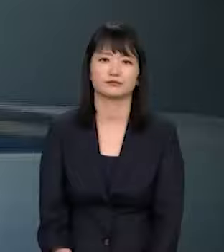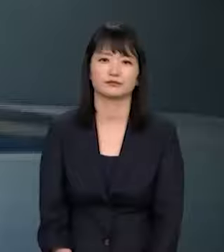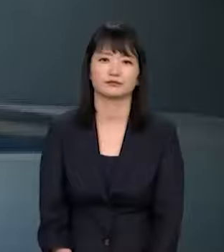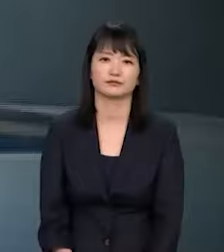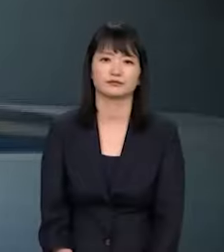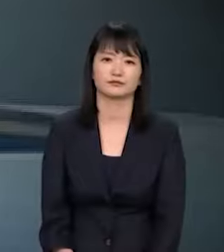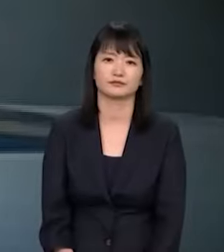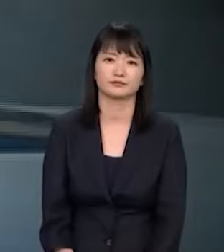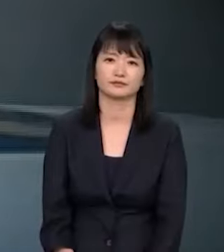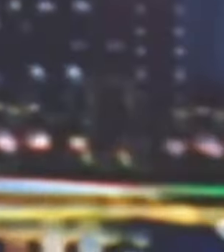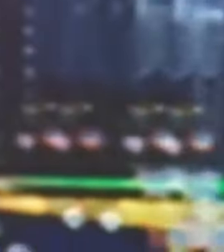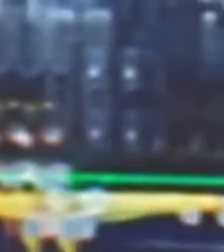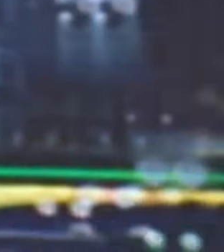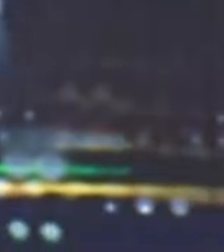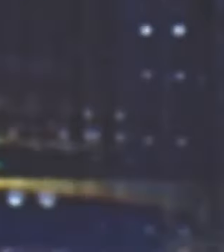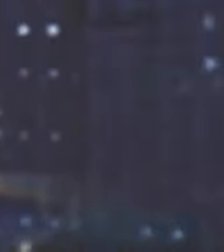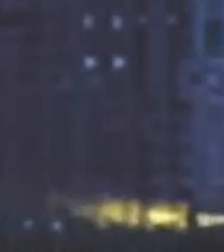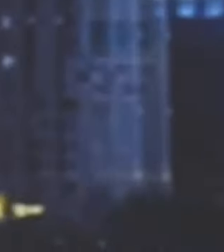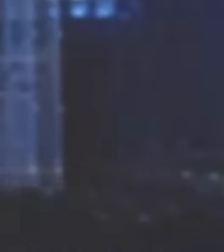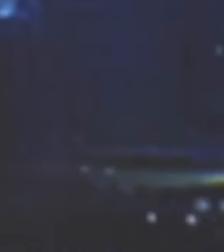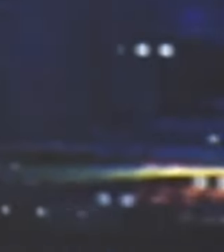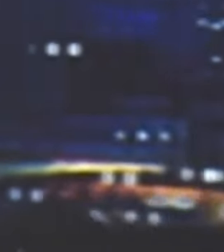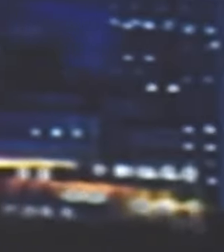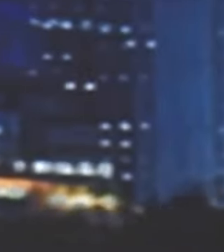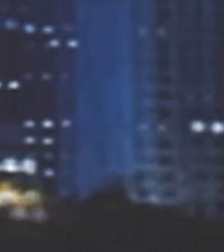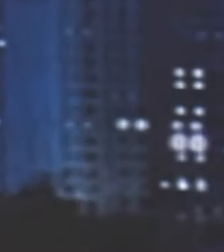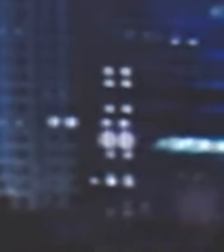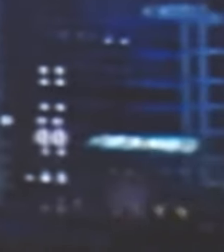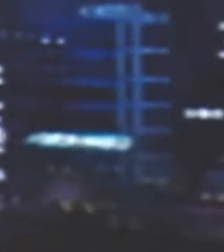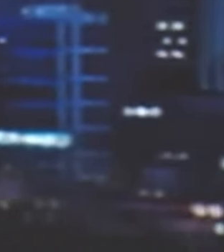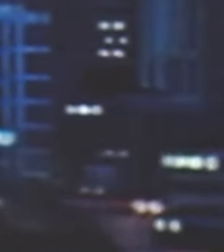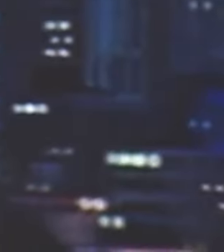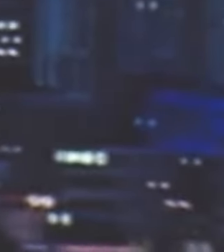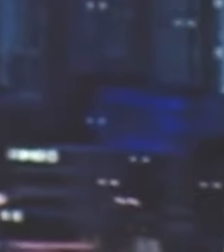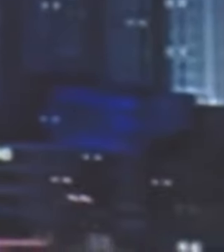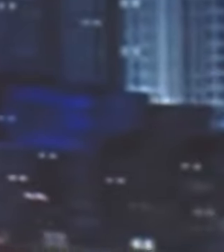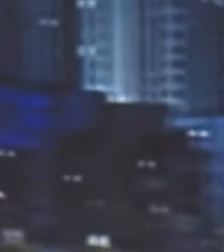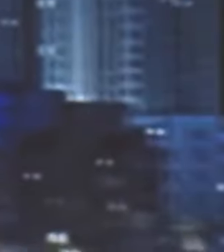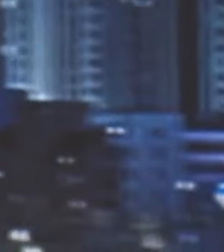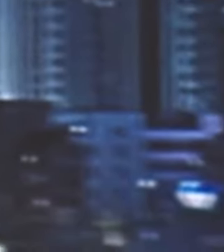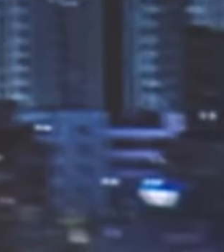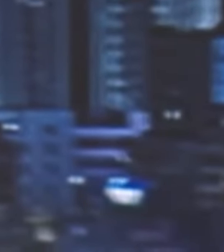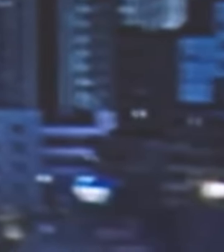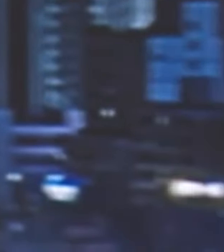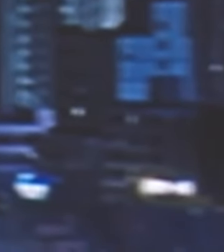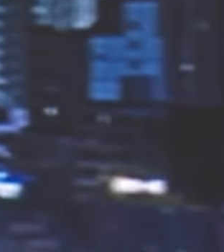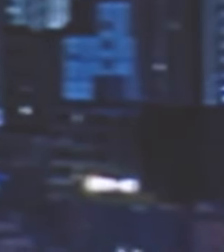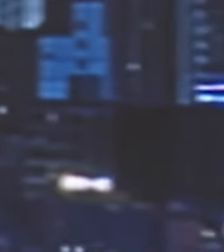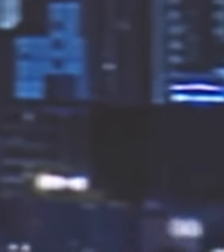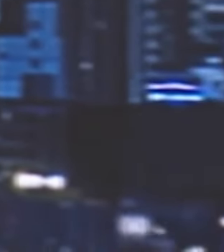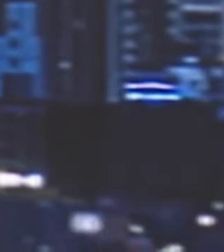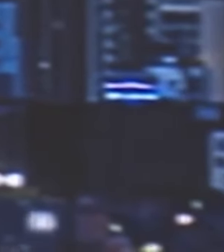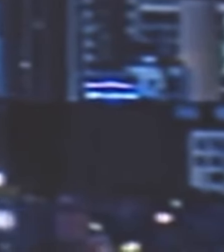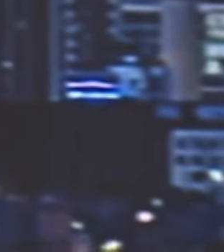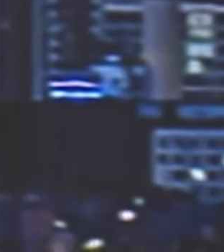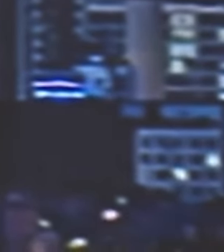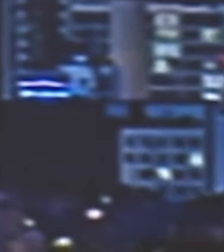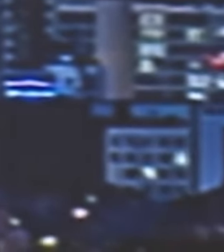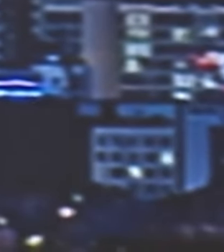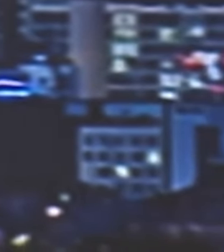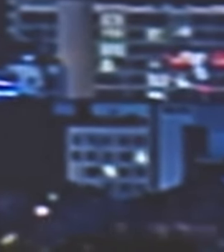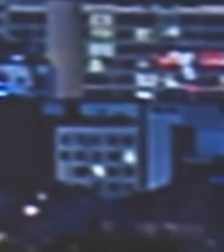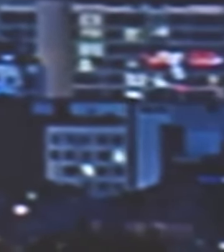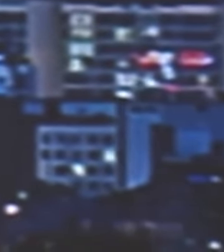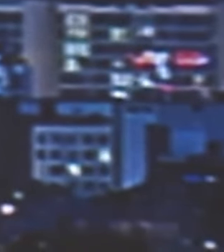구석찬 있니다 JTBC 뉴스를 시청해 주신 여러분 고맙습니다 저희는 저녁 6시 50분 뉴스룸에서